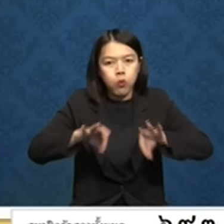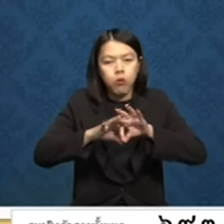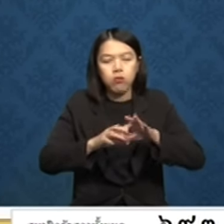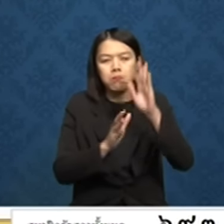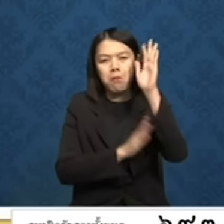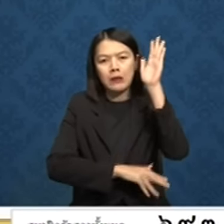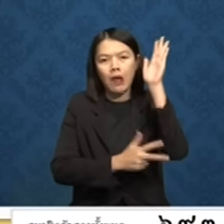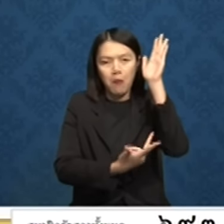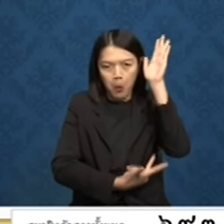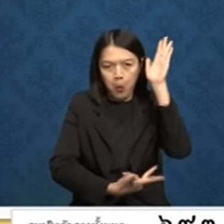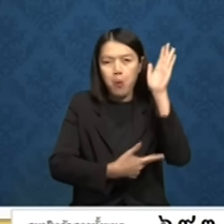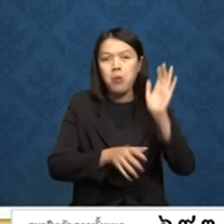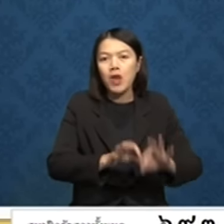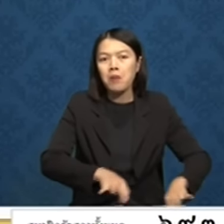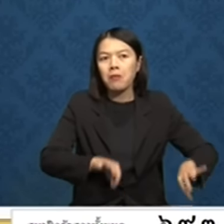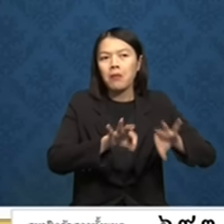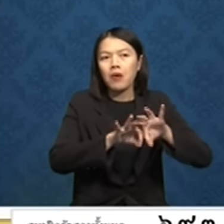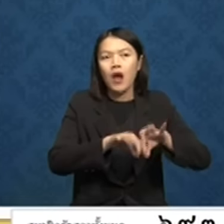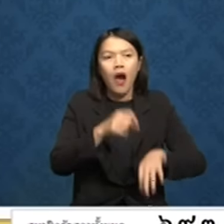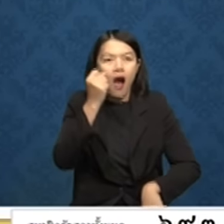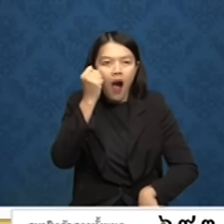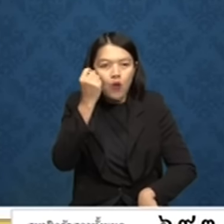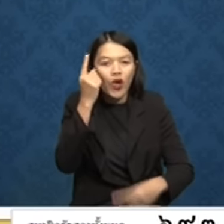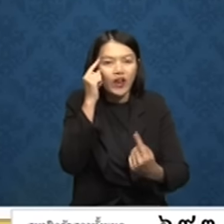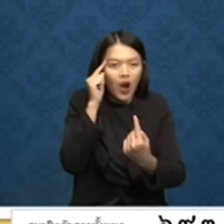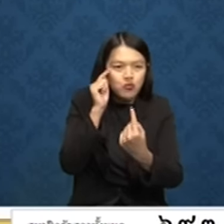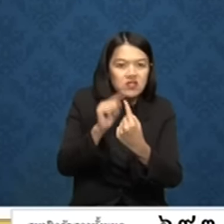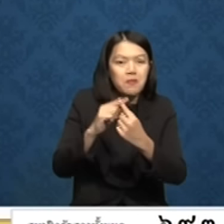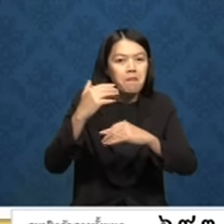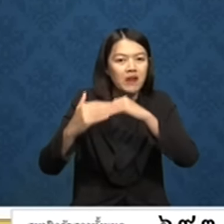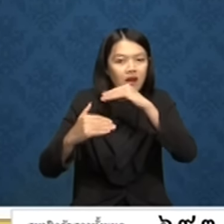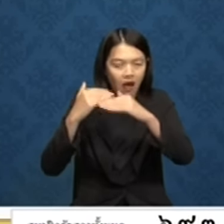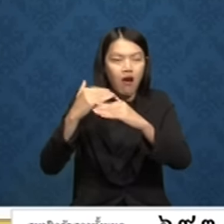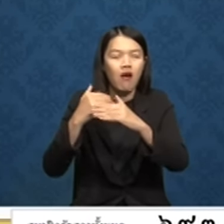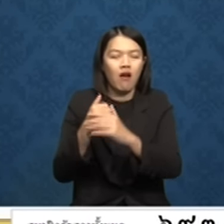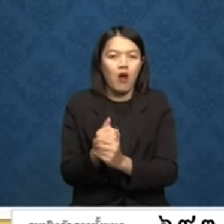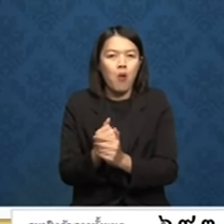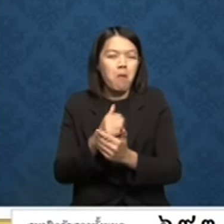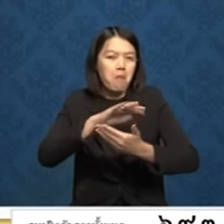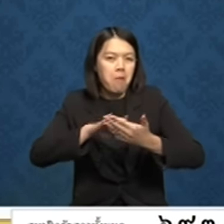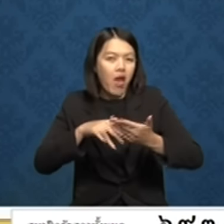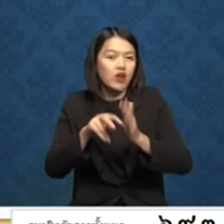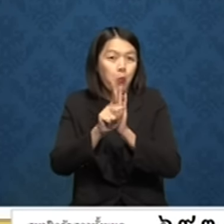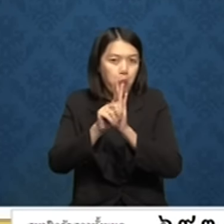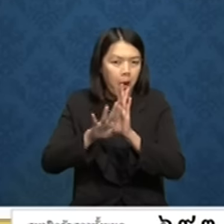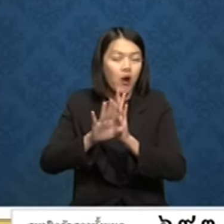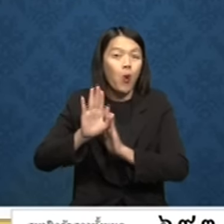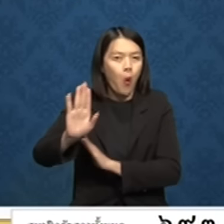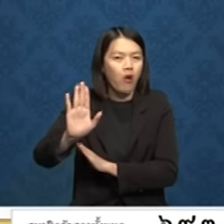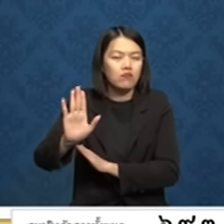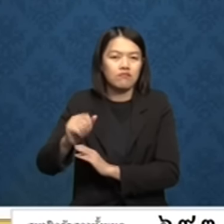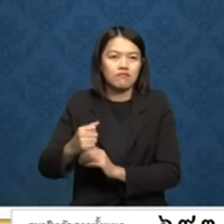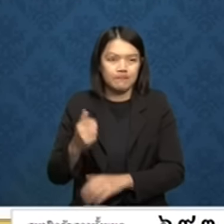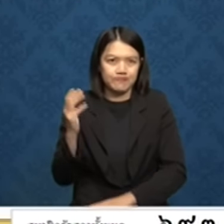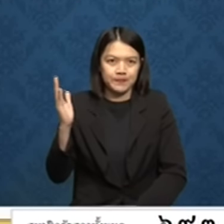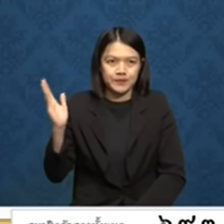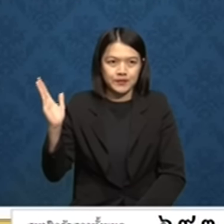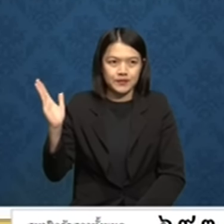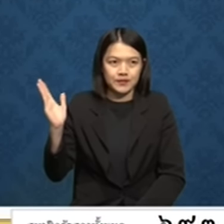นภาคใต้ผมไฮไลท์คำว่าเข้าใจเข้าถึงและพัฒนาเป็นหนึ่งในนโยบายเป็นหนึ่งในยุทธศาสตร์สำคัญขอสไลด์ถัด